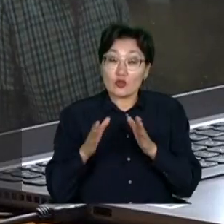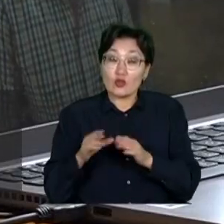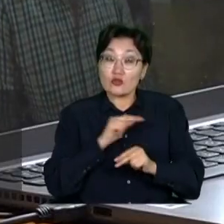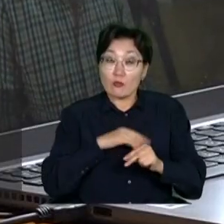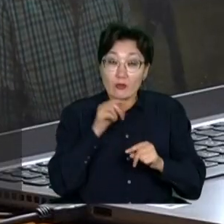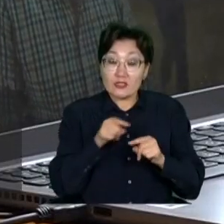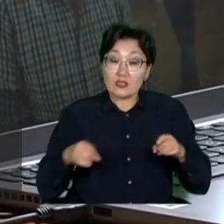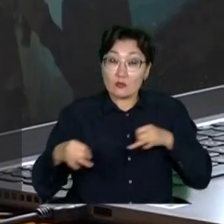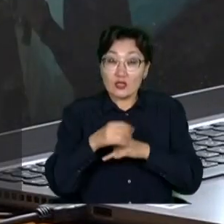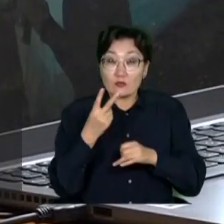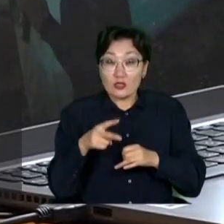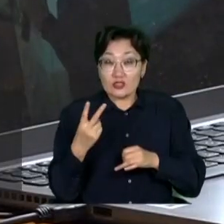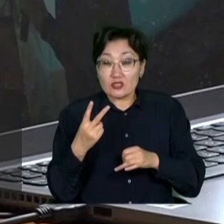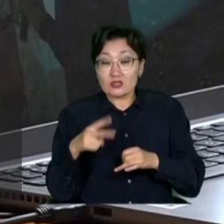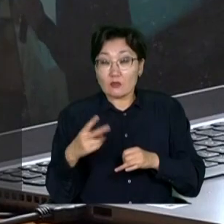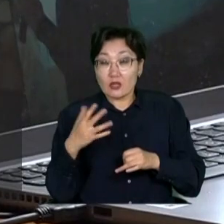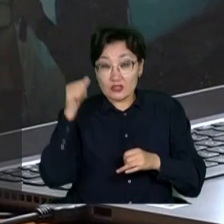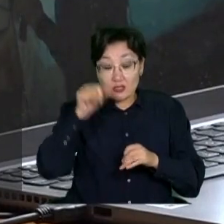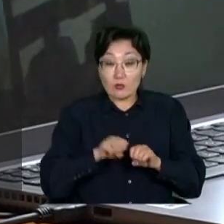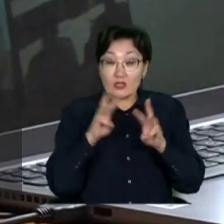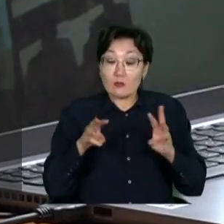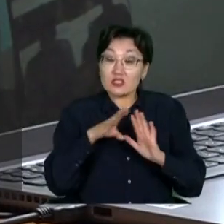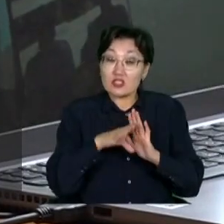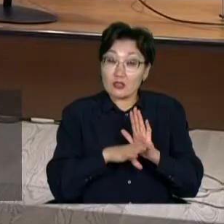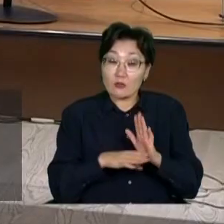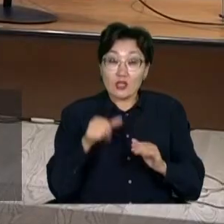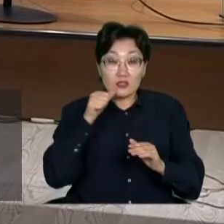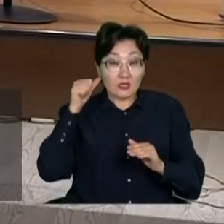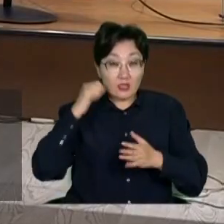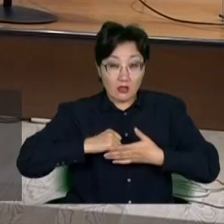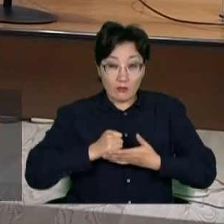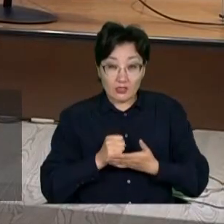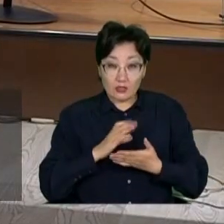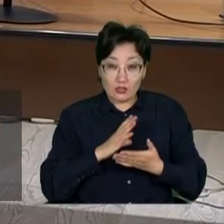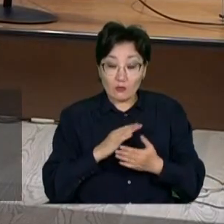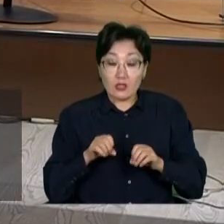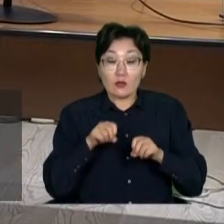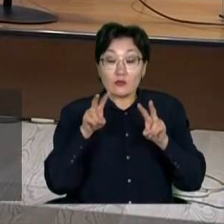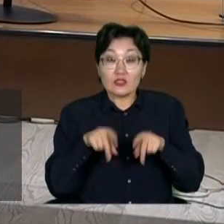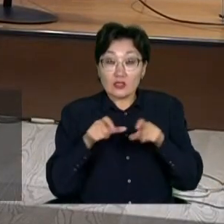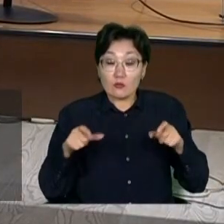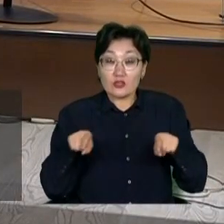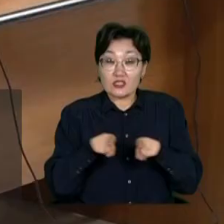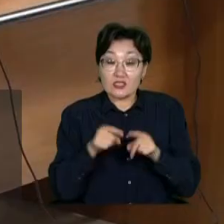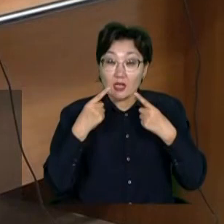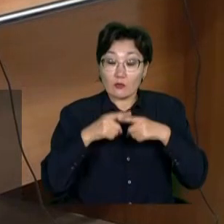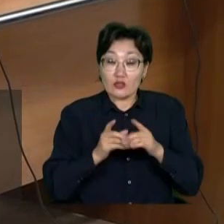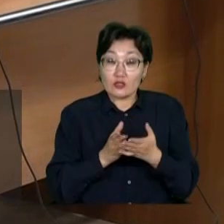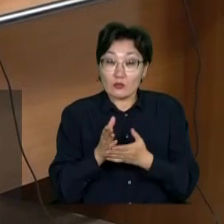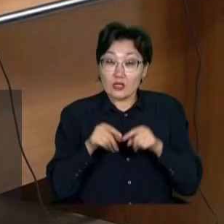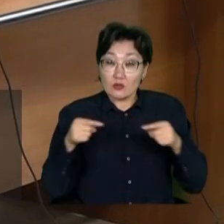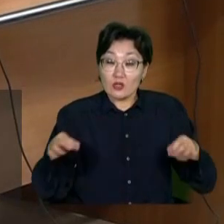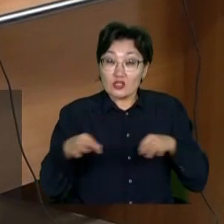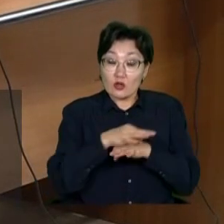салсақ, 2022-2025 жылдарды қамтитын бағдарлама өткен жылы қабылданған болатын. Білікті мамандар қазір осы IT саласында түрлі